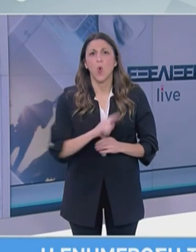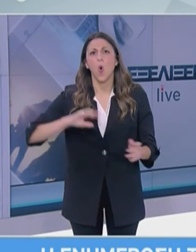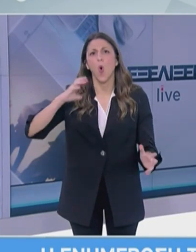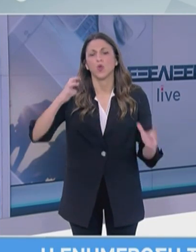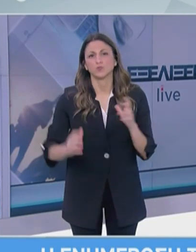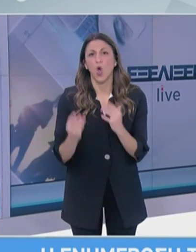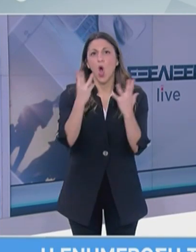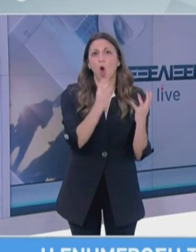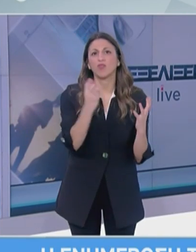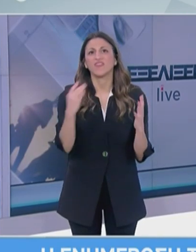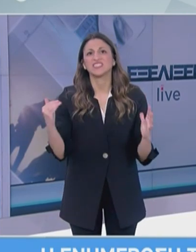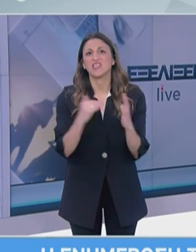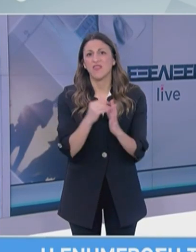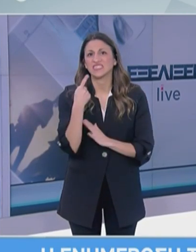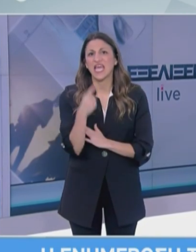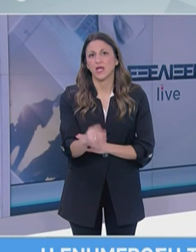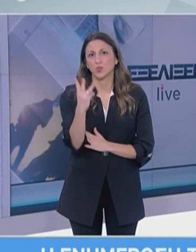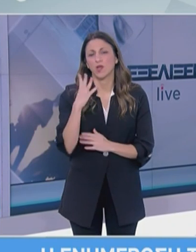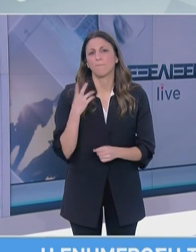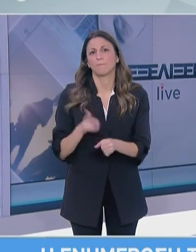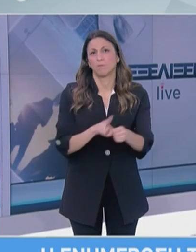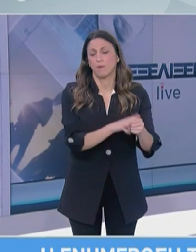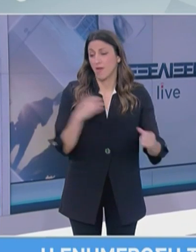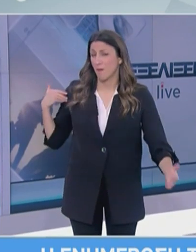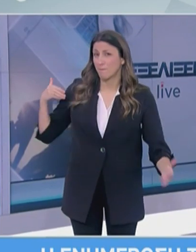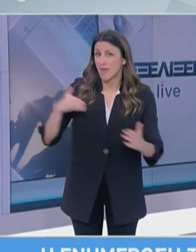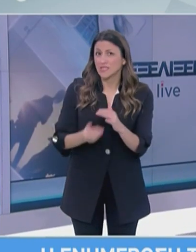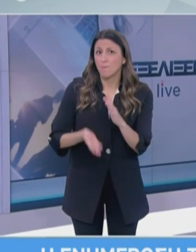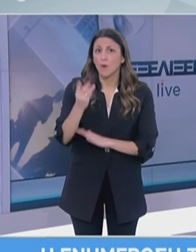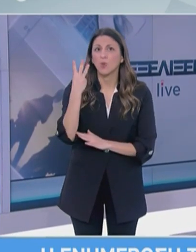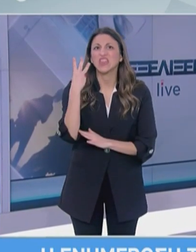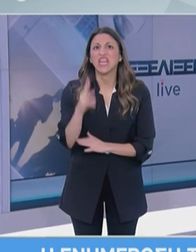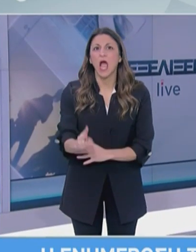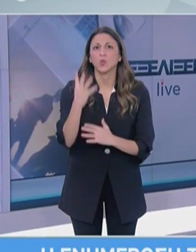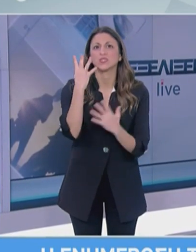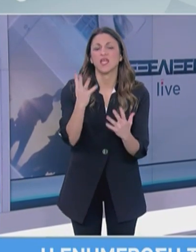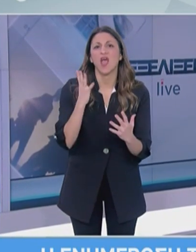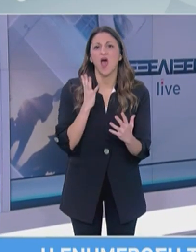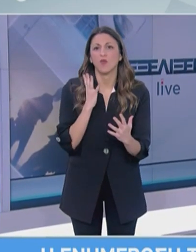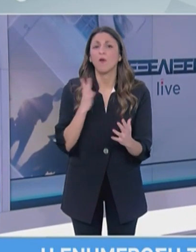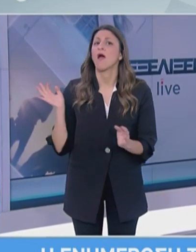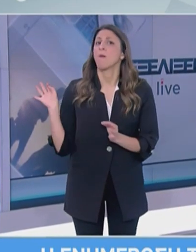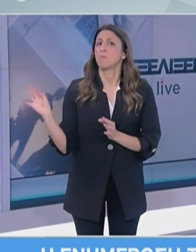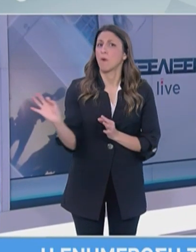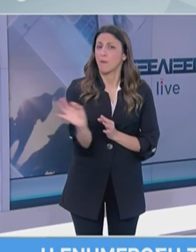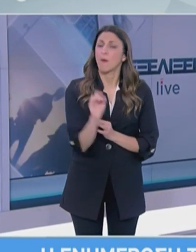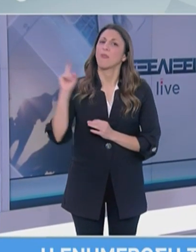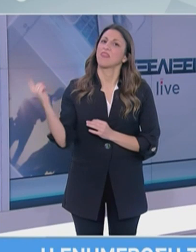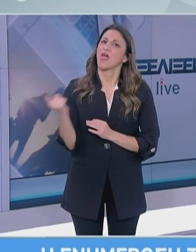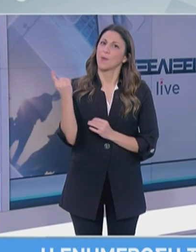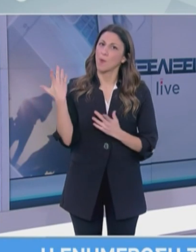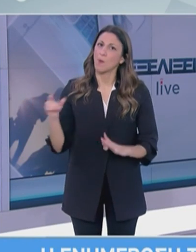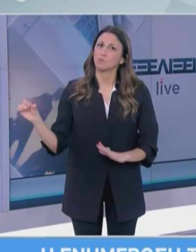με 83.103 θανάτους. Αλλά και μέχρι σήμερα περισσότερους από 309 ανθρώπους που ενώ μολύνθηκαν από τον ιό ανέρωσαν και έγιναν